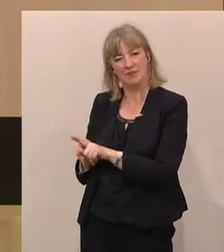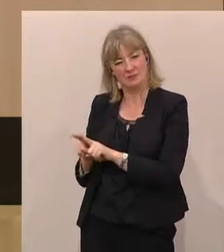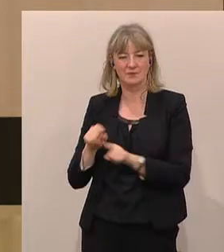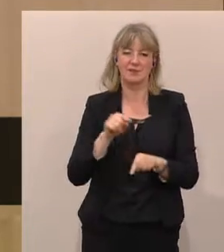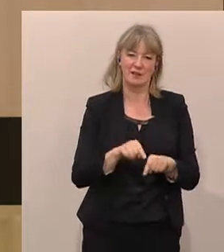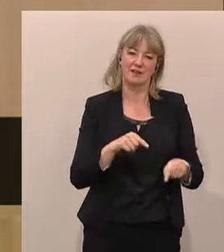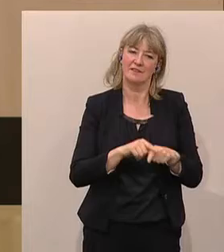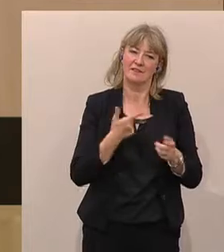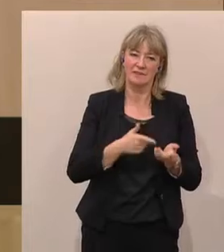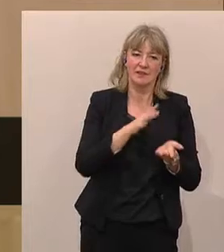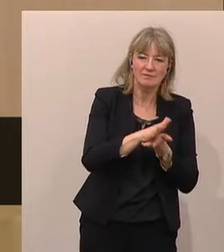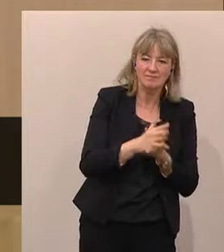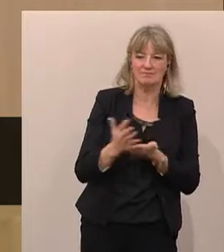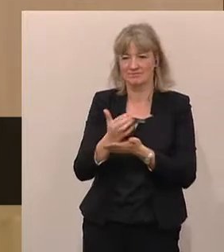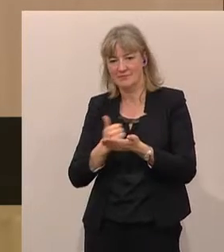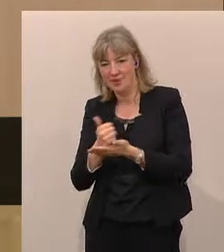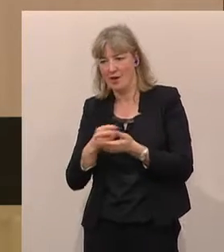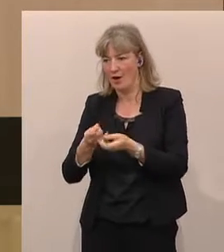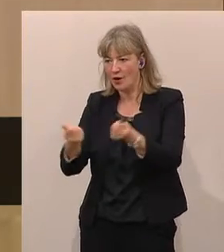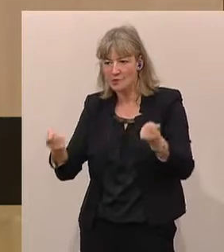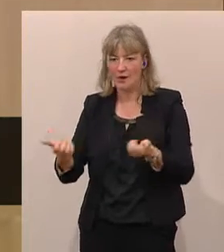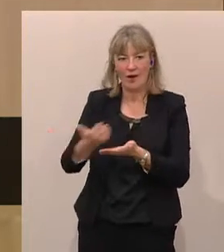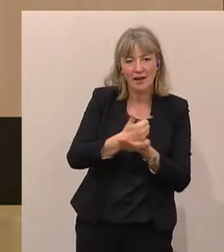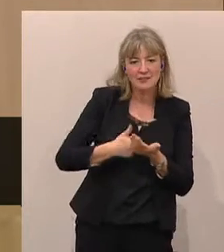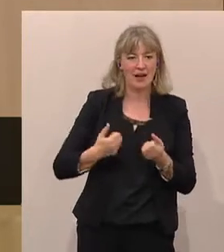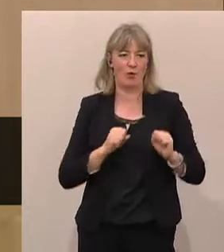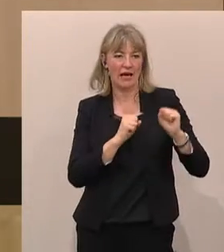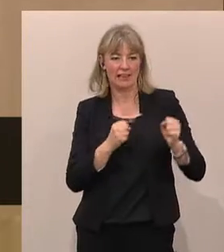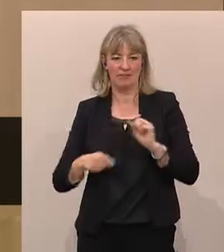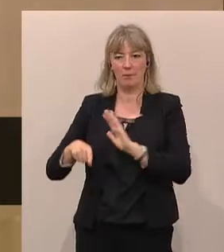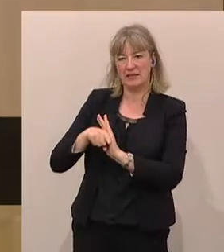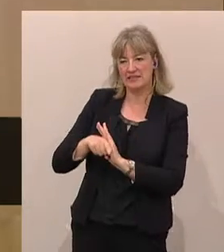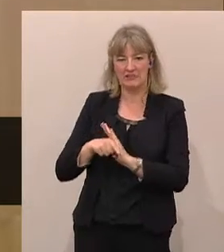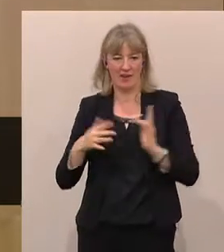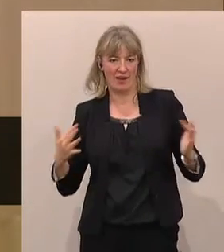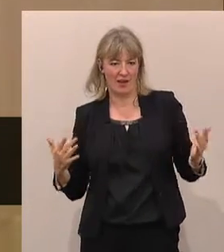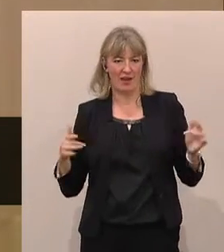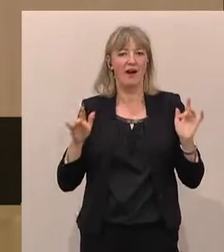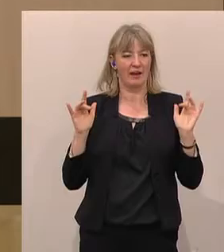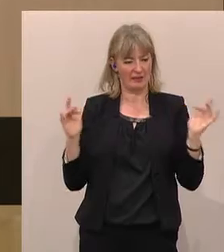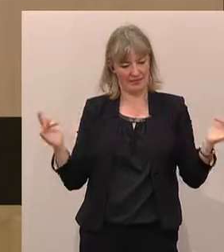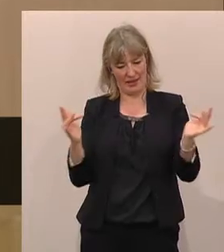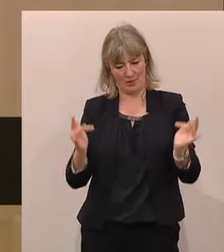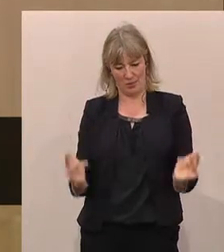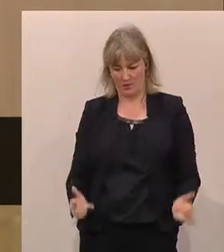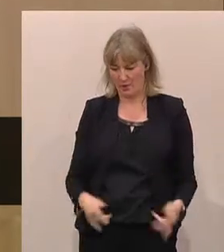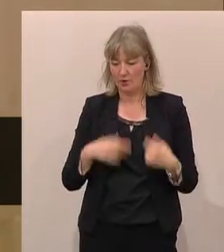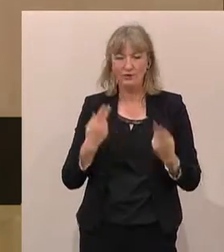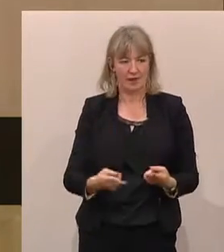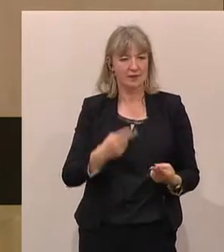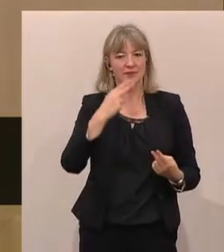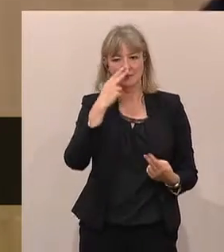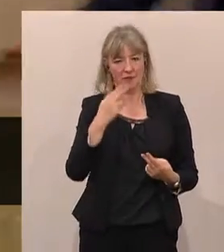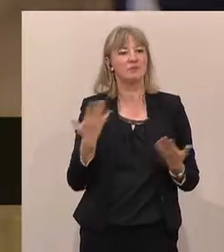die Aufwände, die Erträge, die Auszahlungen, die Einzahlungen, die aktiver und die passiver gegenüber. Und man zieht dann Schlüsse